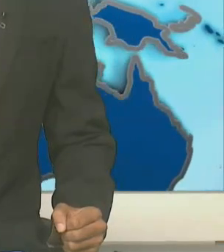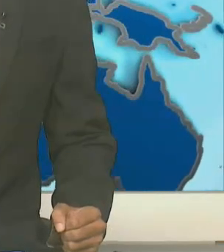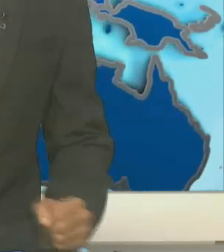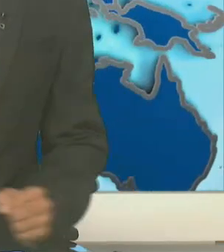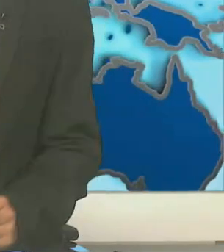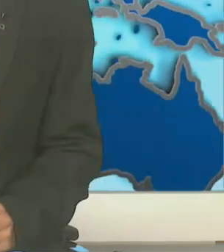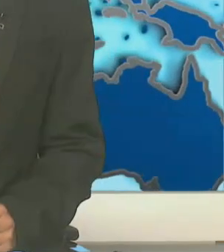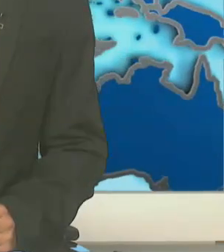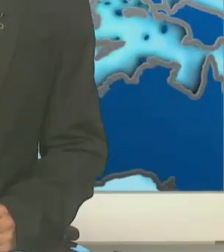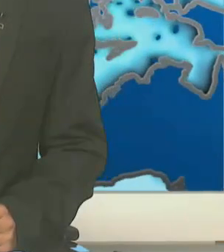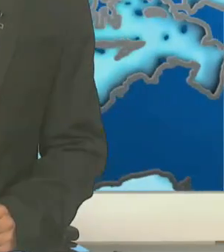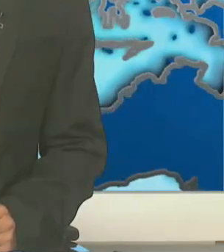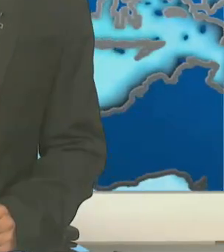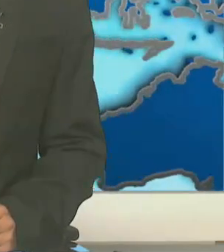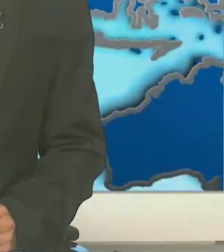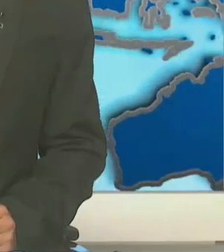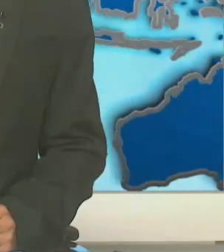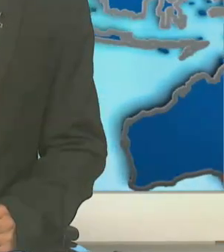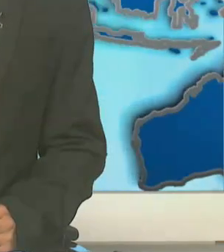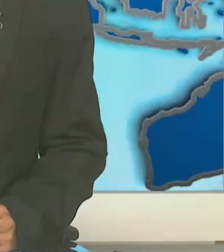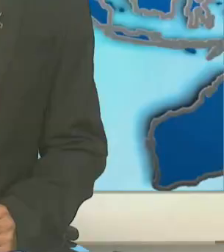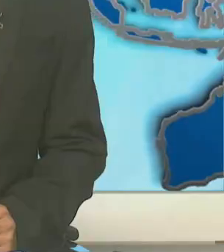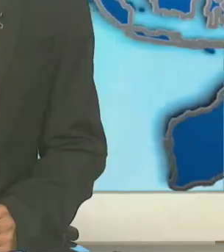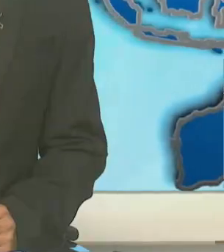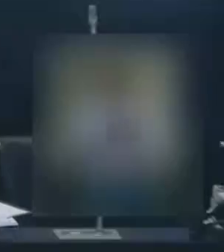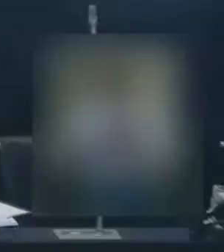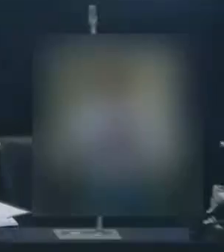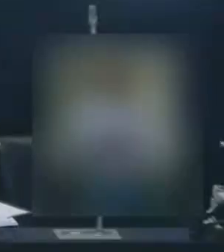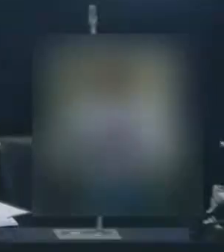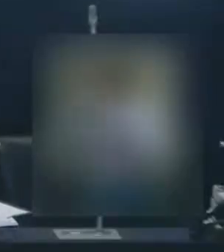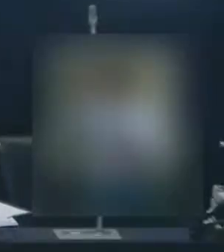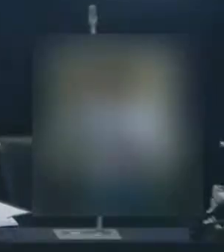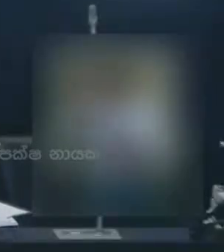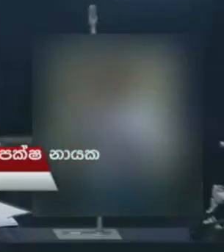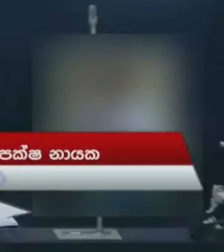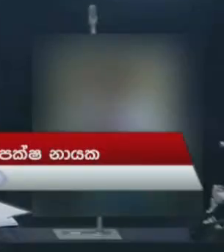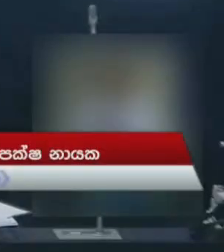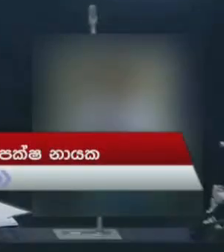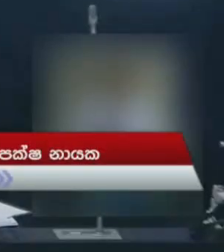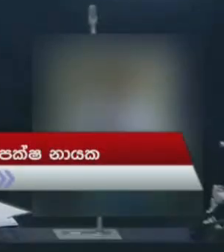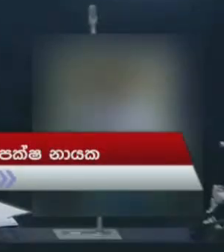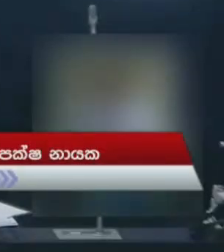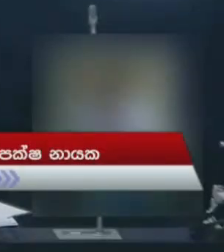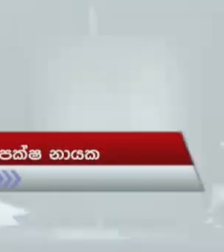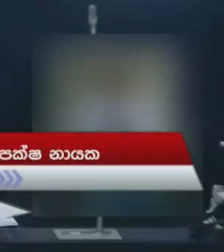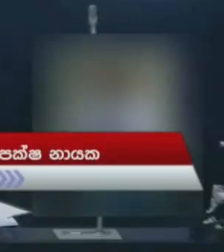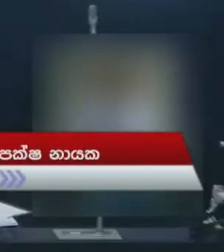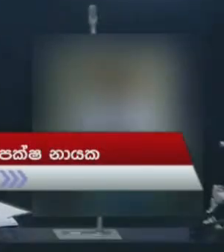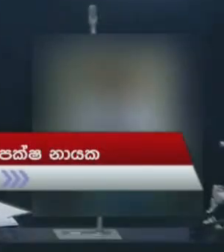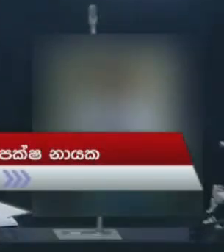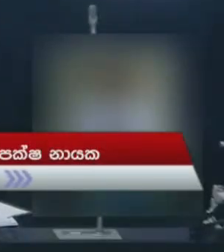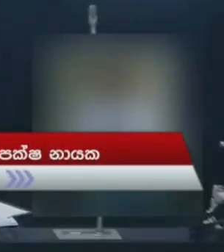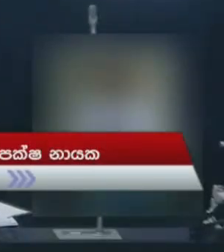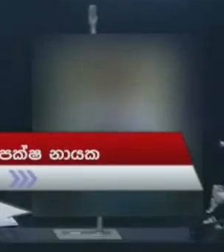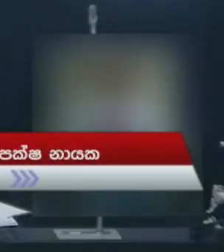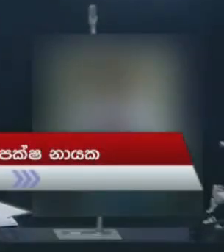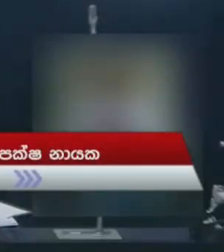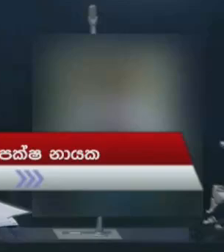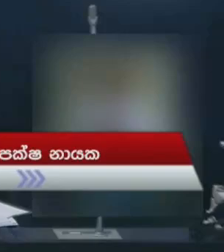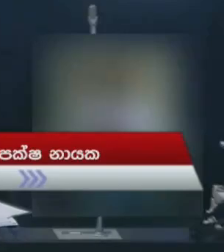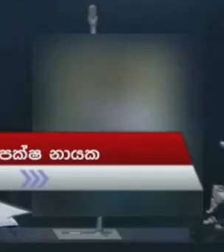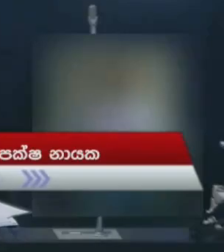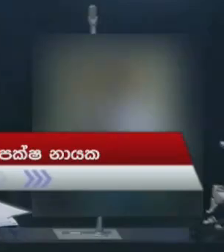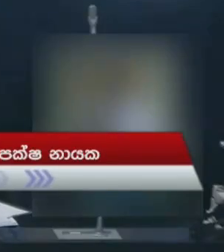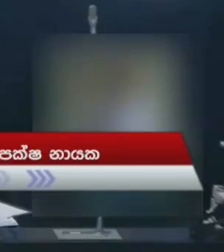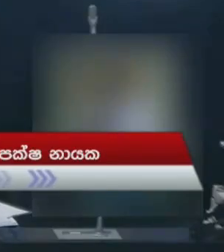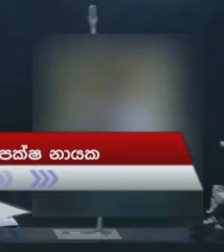හිමි විය යුතු බව ඇමති උදේගම්ම පිළපවසනවා. අපිට තියෙන විදේශ විනිමය තත්ත්වයේ උඩ තමයි අපිට තියෙන බලශක්තිය ගැන